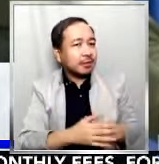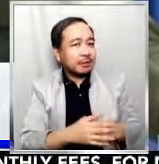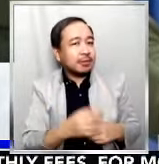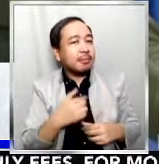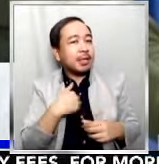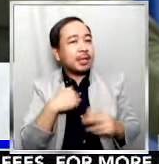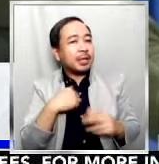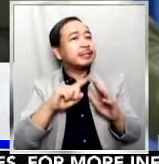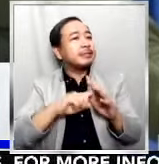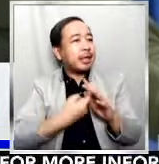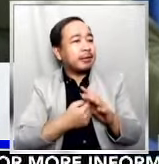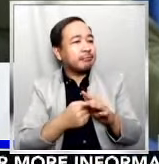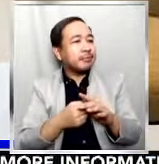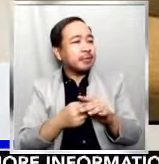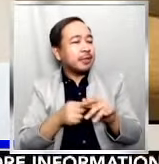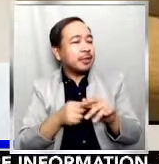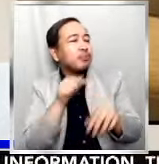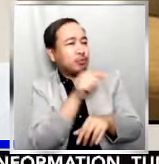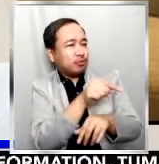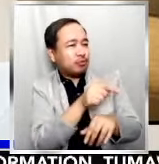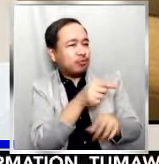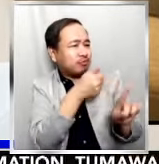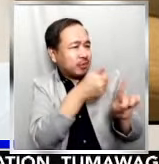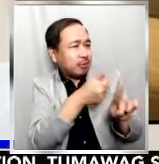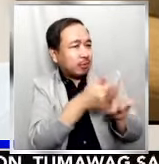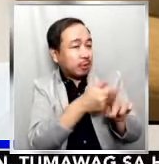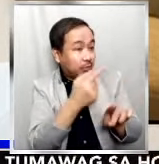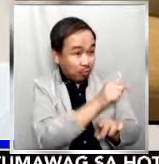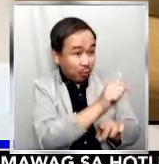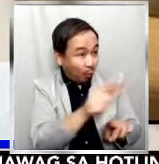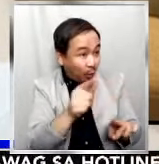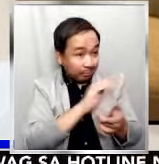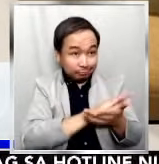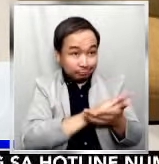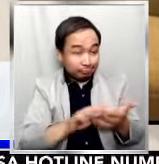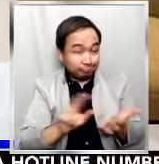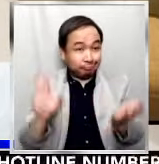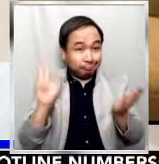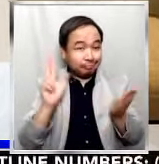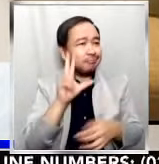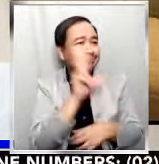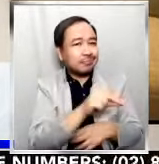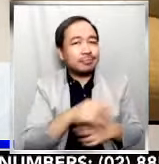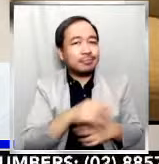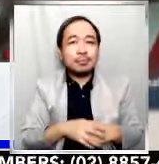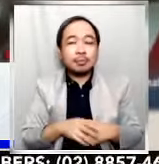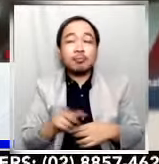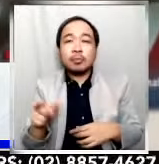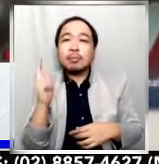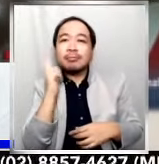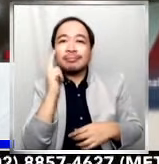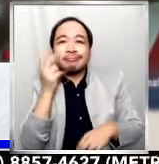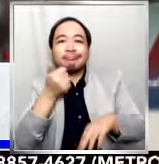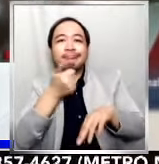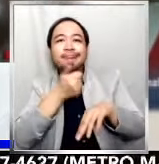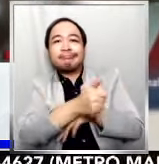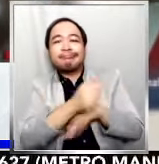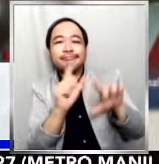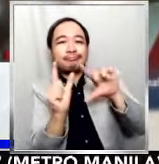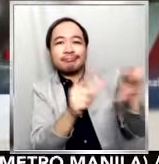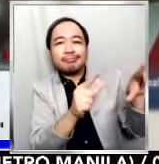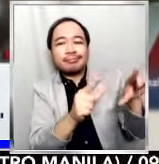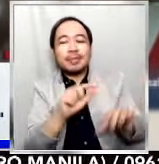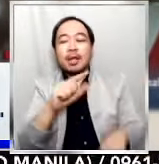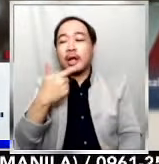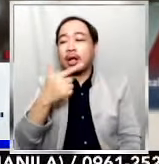Hindi naman kayo lahat dyan malinis. Pinuntirya ulit ang Pangulo, si Senador Richard Gordon, at chairman ng Senate Blue Ribbon Committee na nag-iimbestiga sa budget